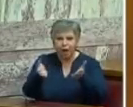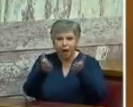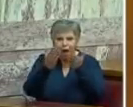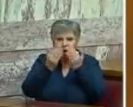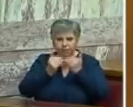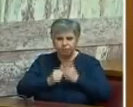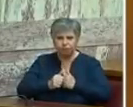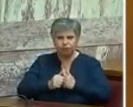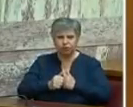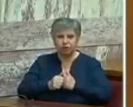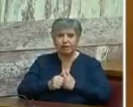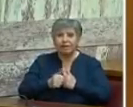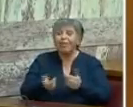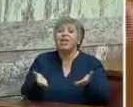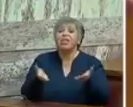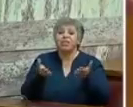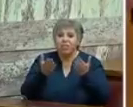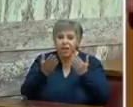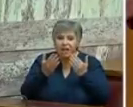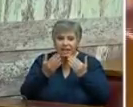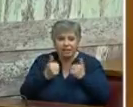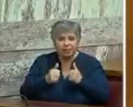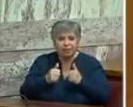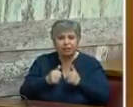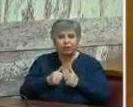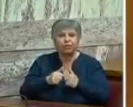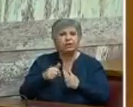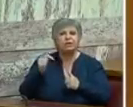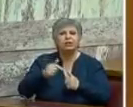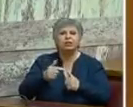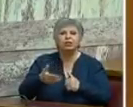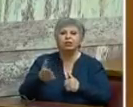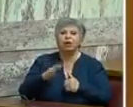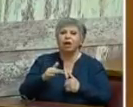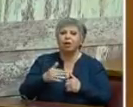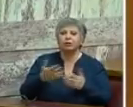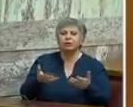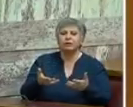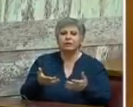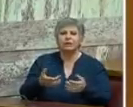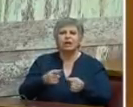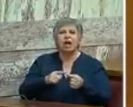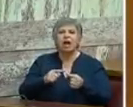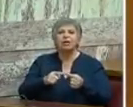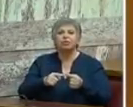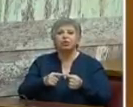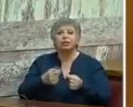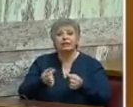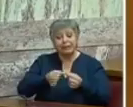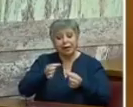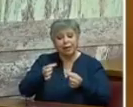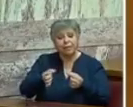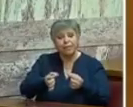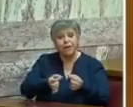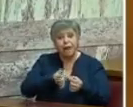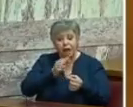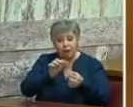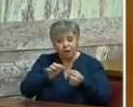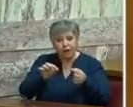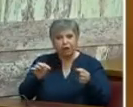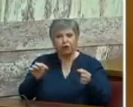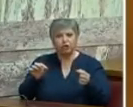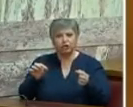ανύπαρκτα site, έτσι. Πώς το είπαμε το άλλο με τη Βελόνα και κλωστή. Βελόνα και κλωστή site. Έτσι